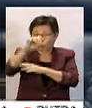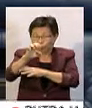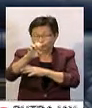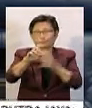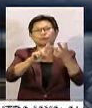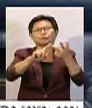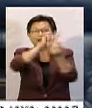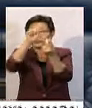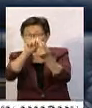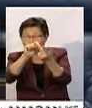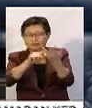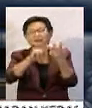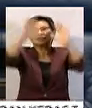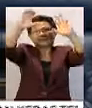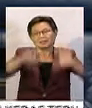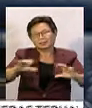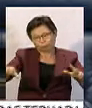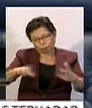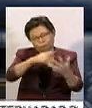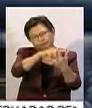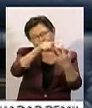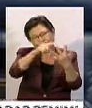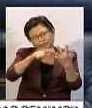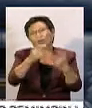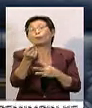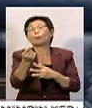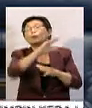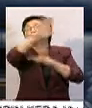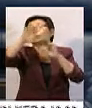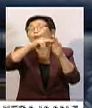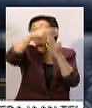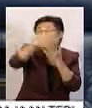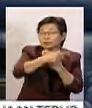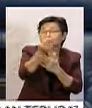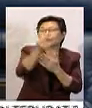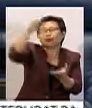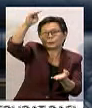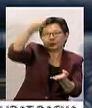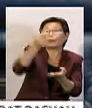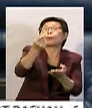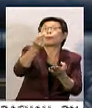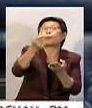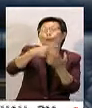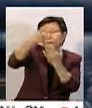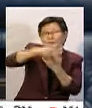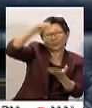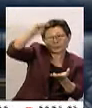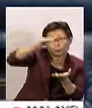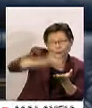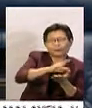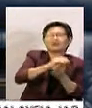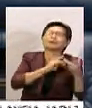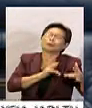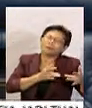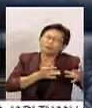spesifikasi dan kaedah pelaksanaan supaya kos keseluruhan projek dapat dikurangkan agar dapat meringankan lagi